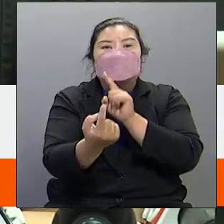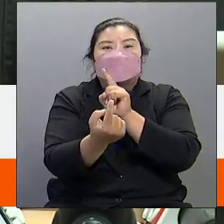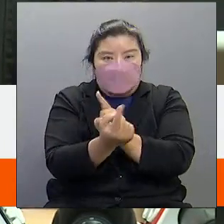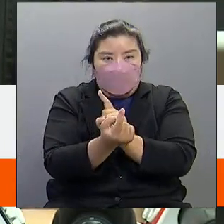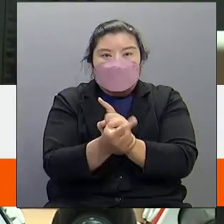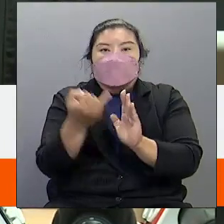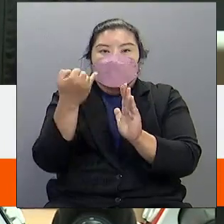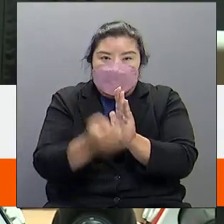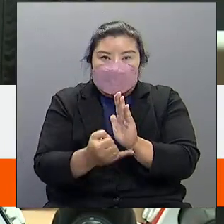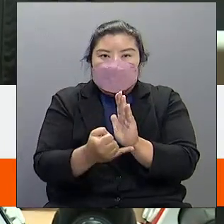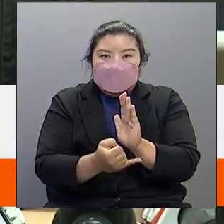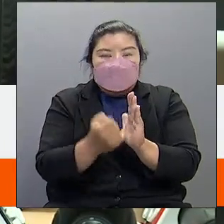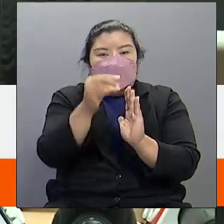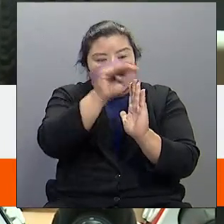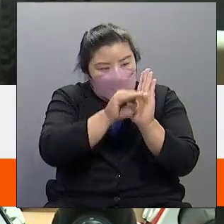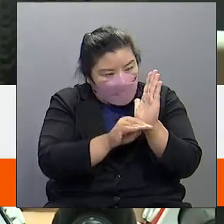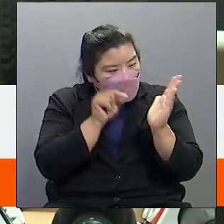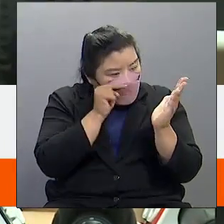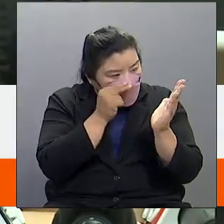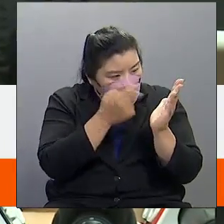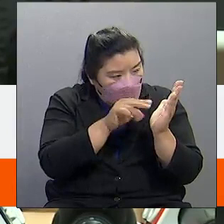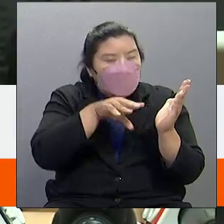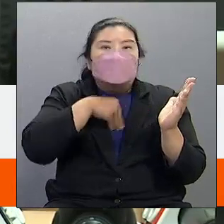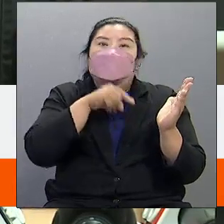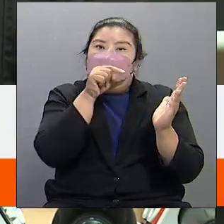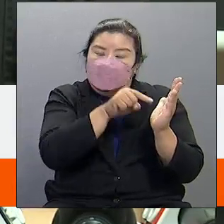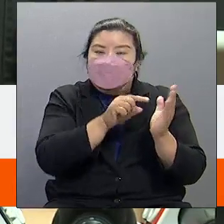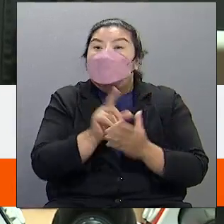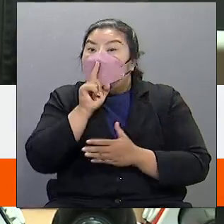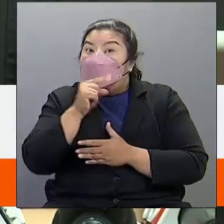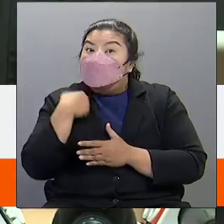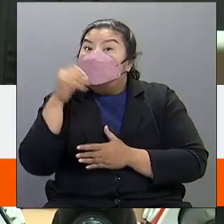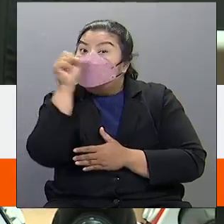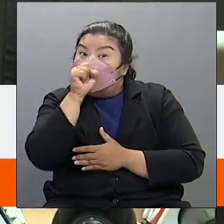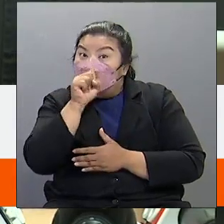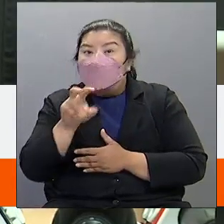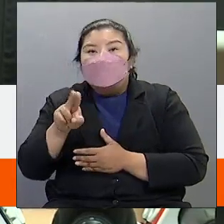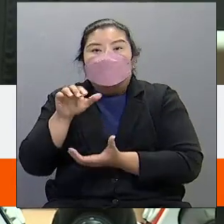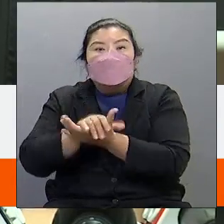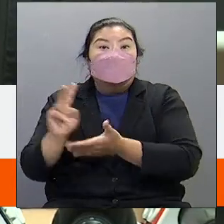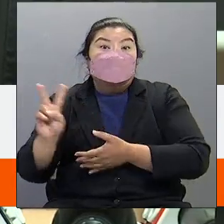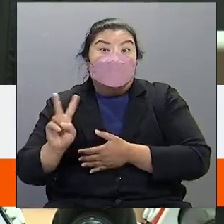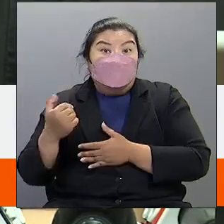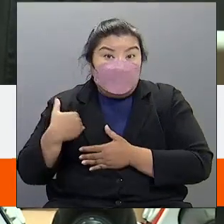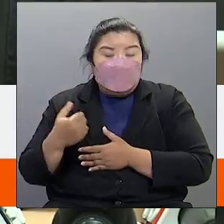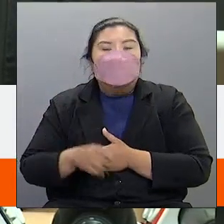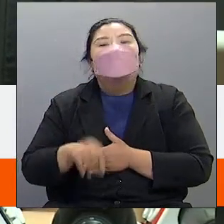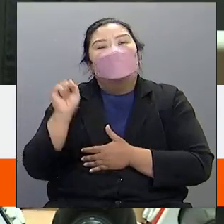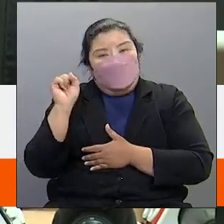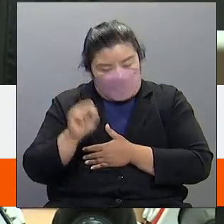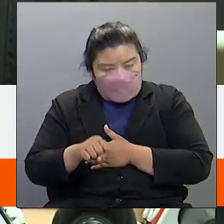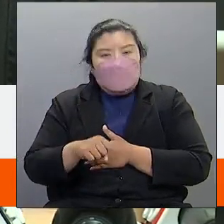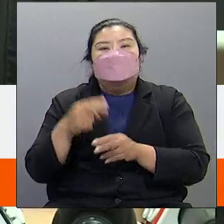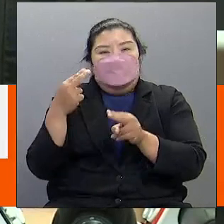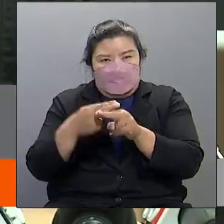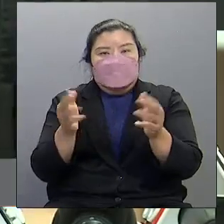าดังนั้นถามว่ามีดีเจแมนมีใบเตยด้วยหรือไม่ผมบอกว่าทั้ง2คนอยู่ใน1ใน16